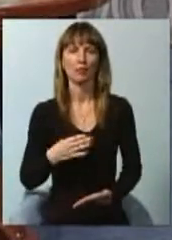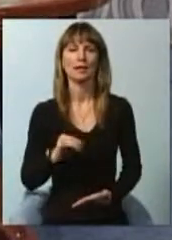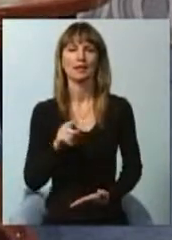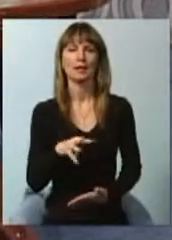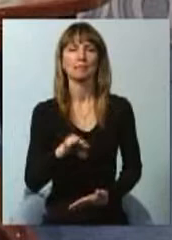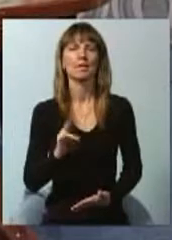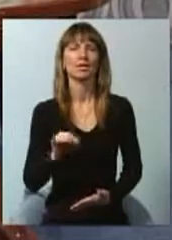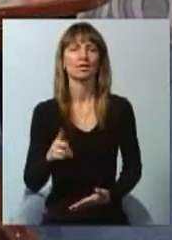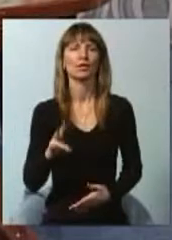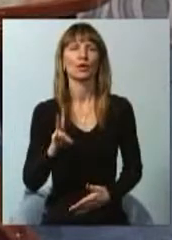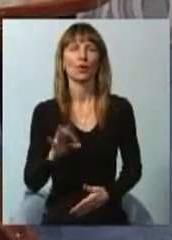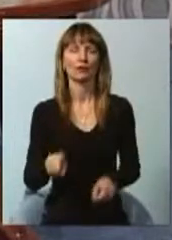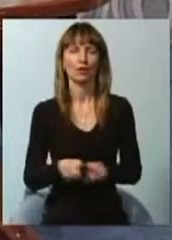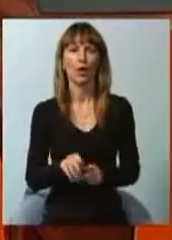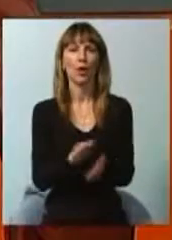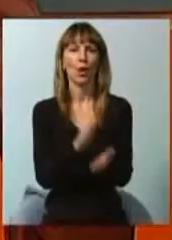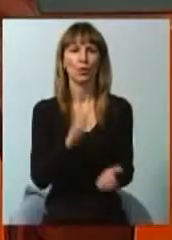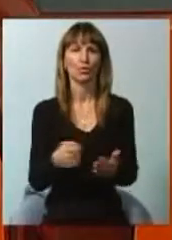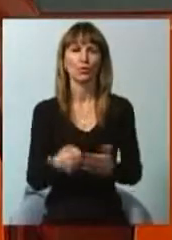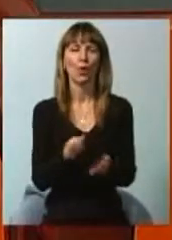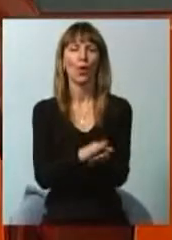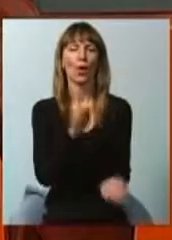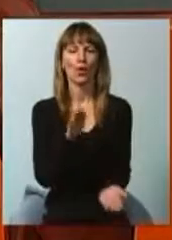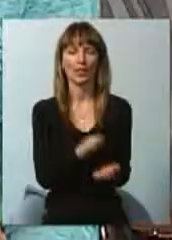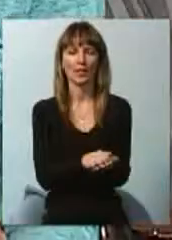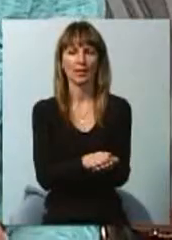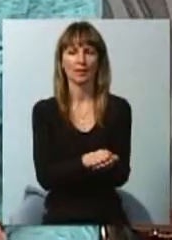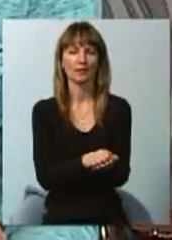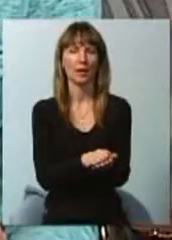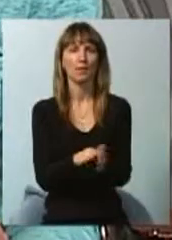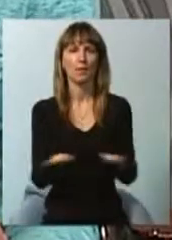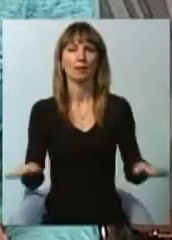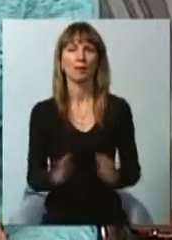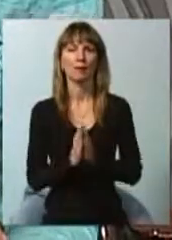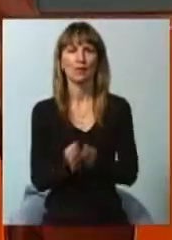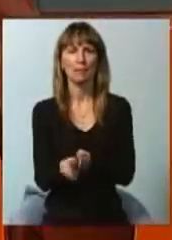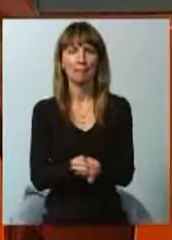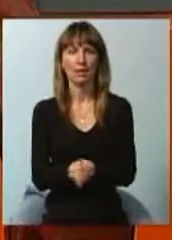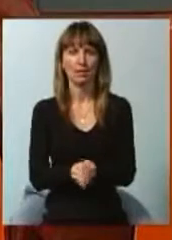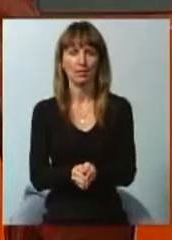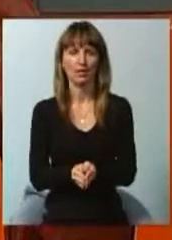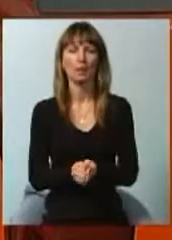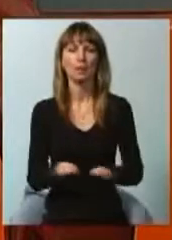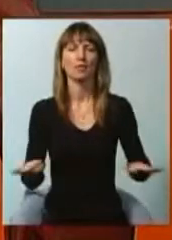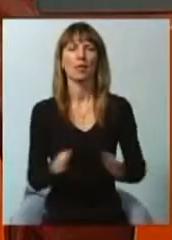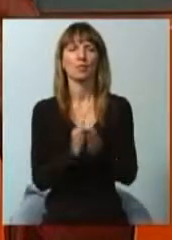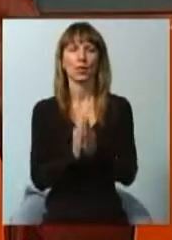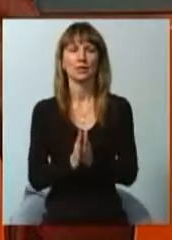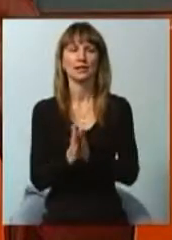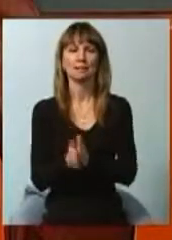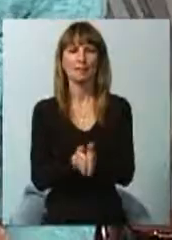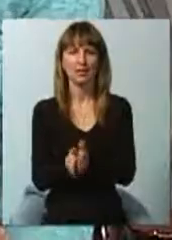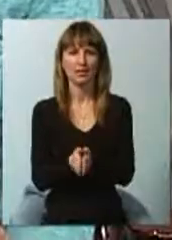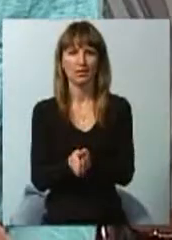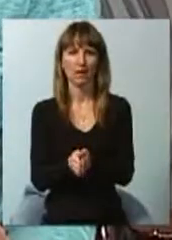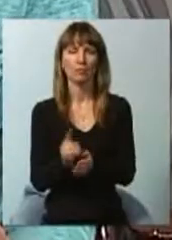також. Давай повторю. Крокодил до крокодила. Крокодил до крокодила. Припливав просити мила. Припливав просити